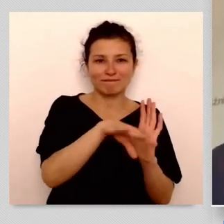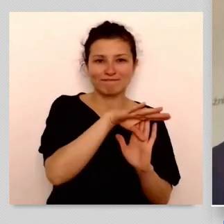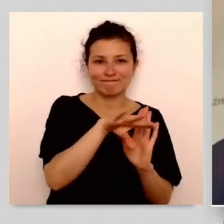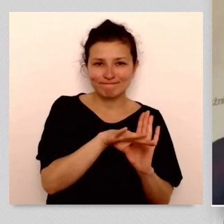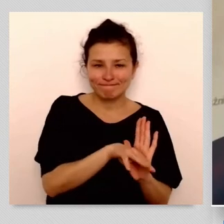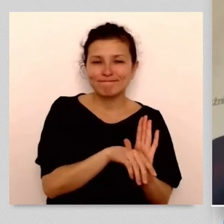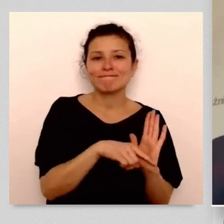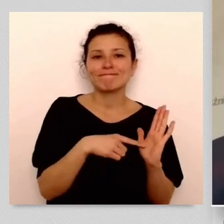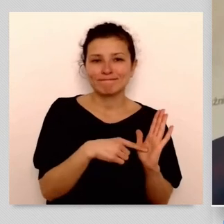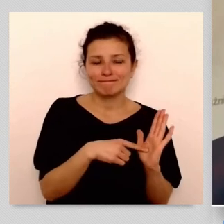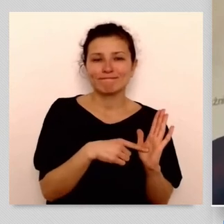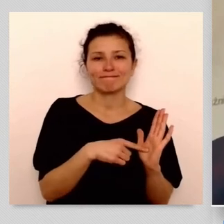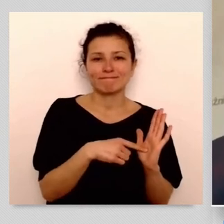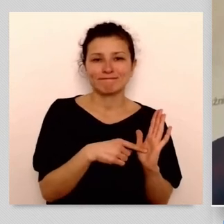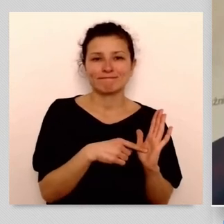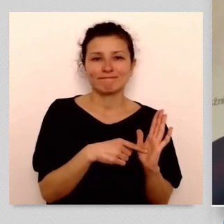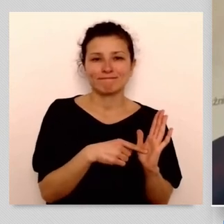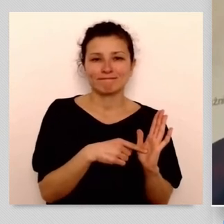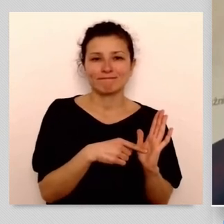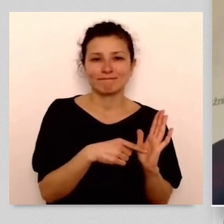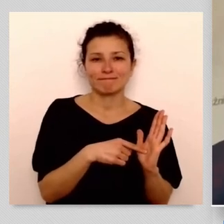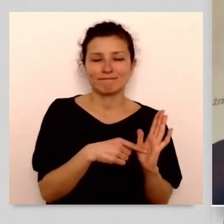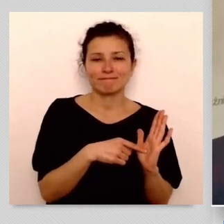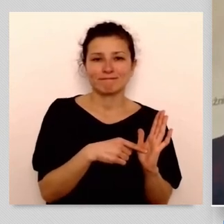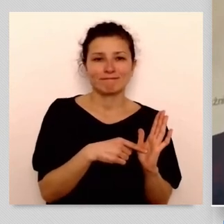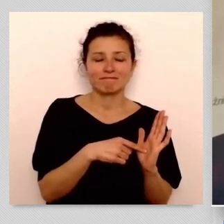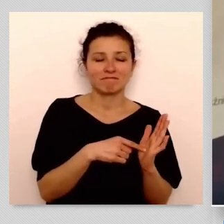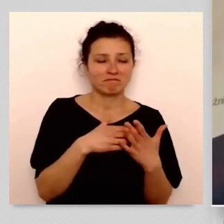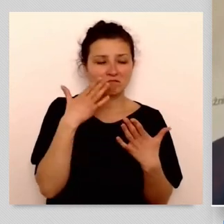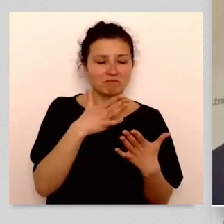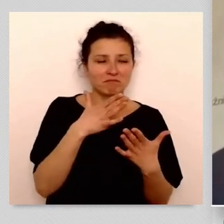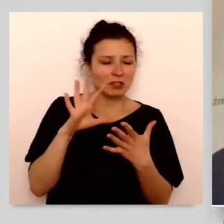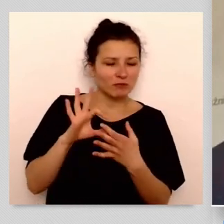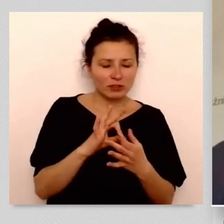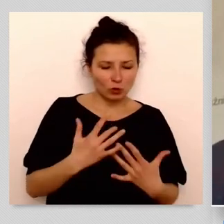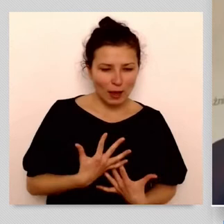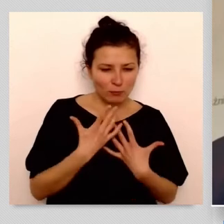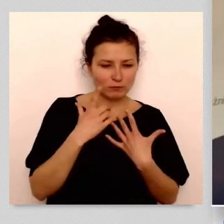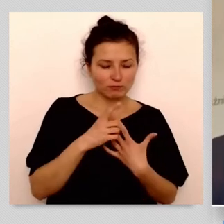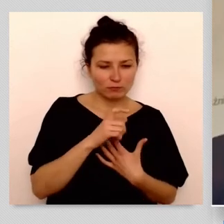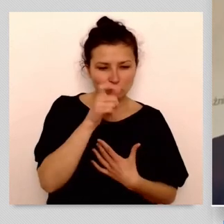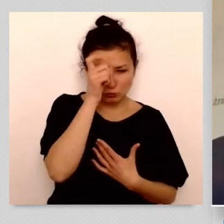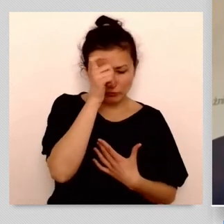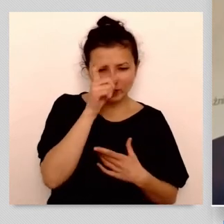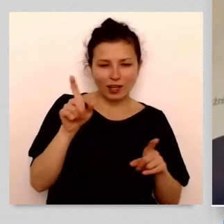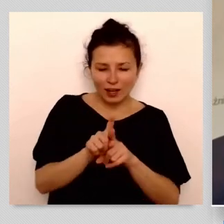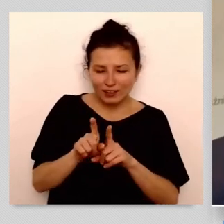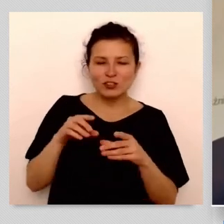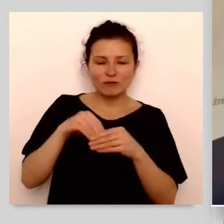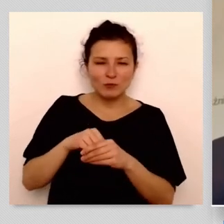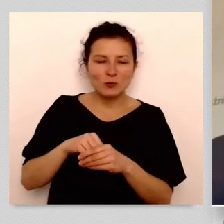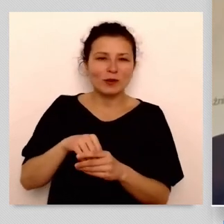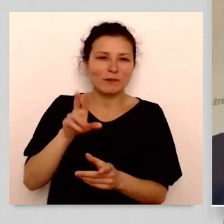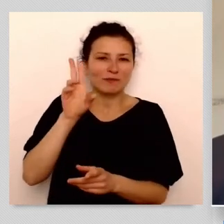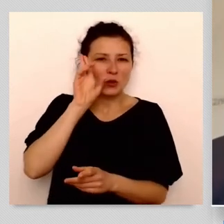które nie uciekają tylko do emocji ludzkich, ale pewnej racjonalności postępowania, to sądzę, że to będzie dużo